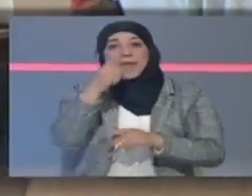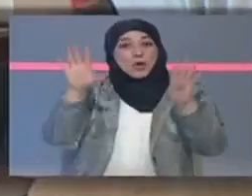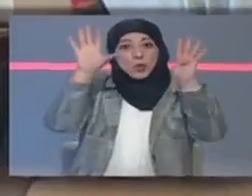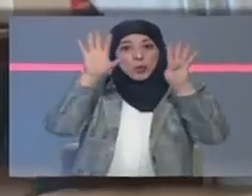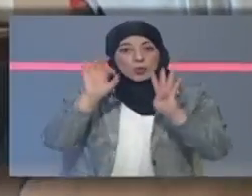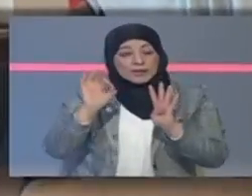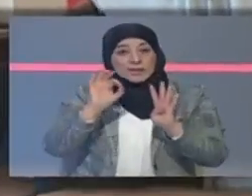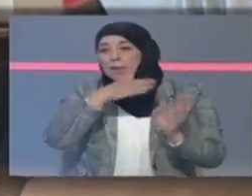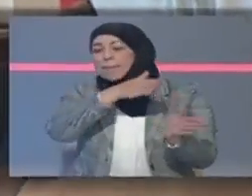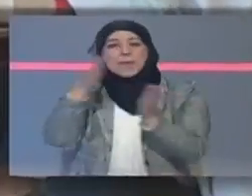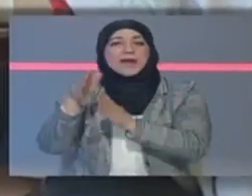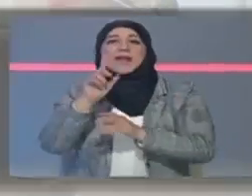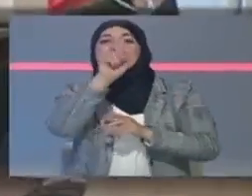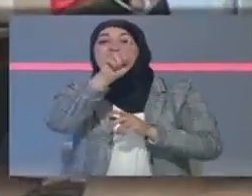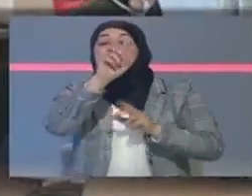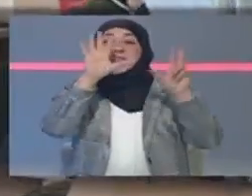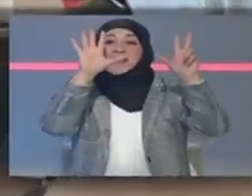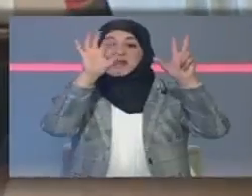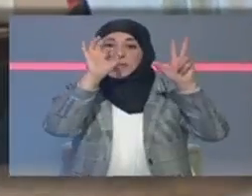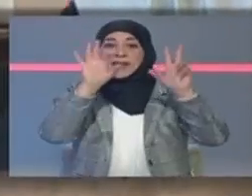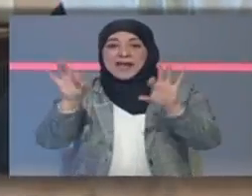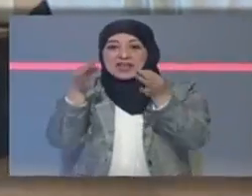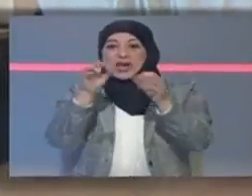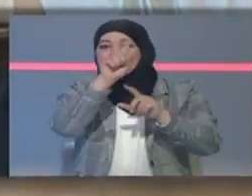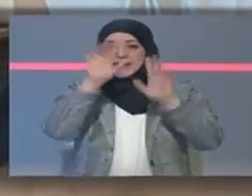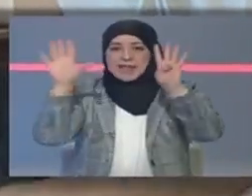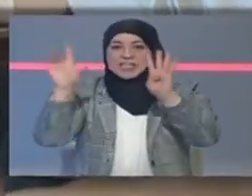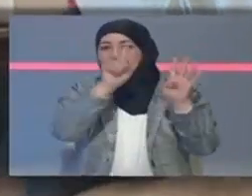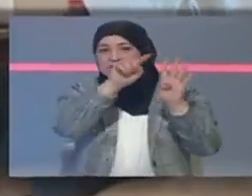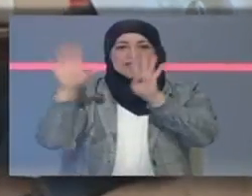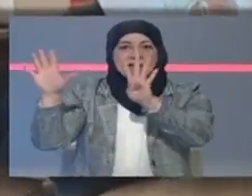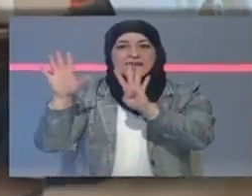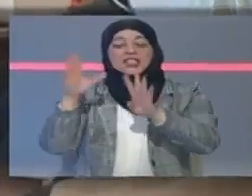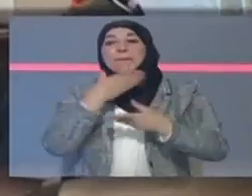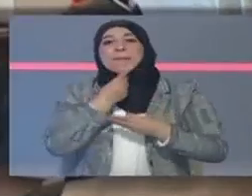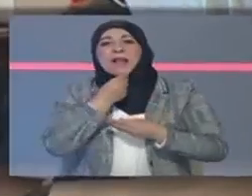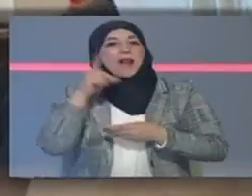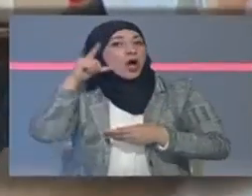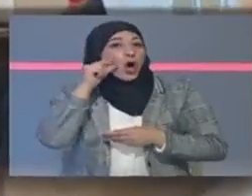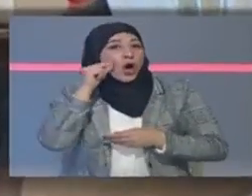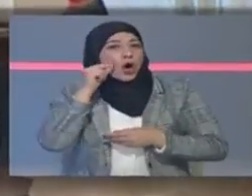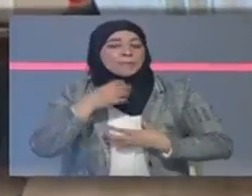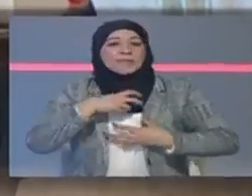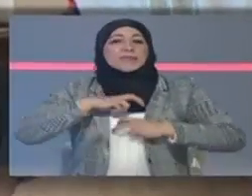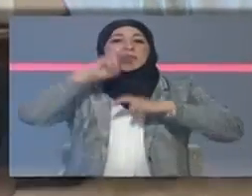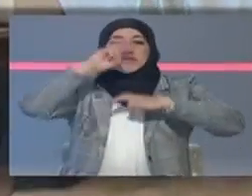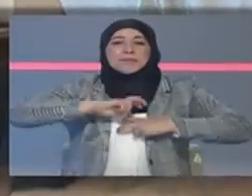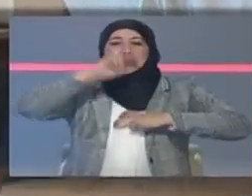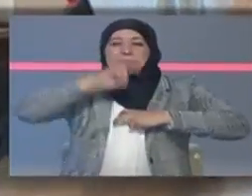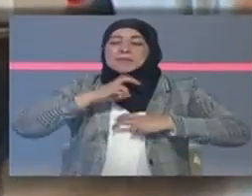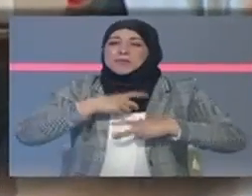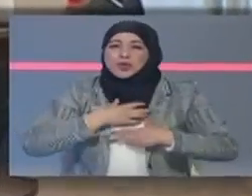يطلب 80 10 19 19. فما ناس يحس شويه بضيق نفس، معناها مجرد انغوسي ستريس